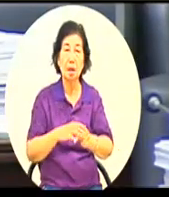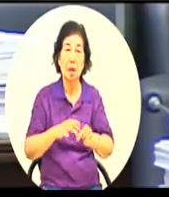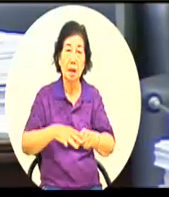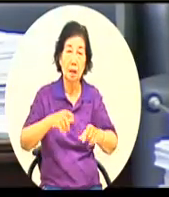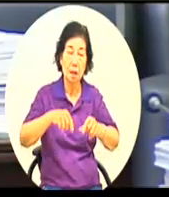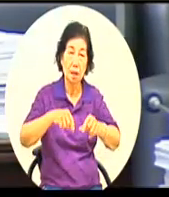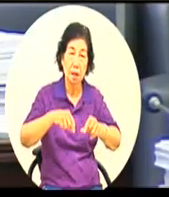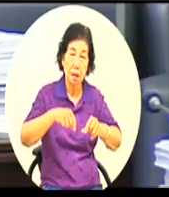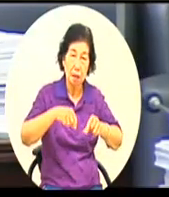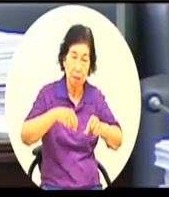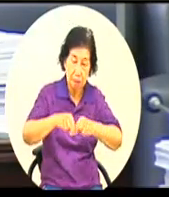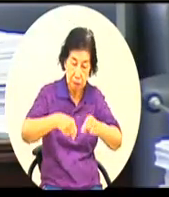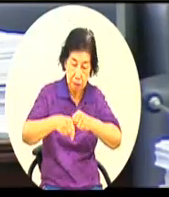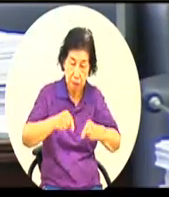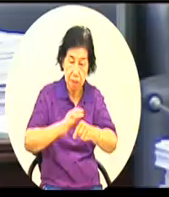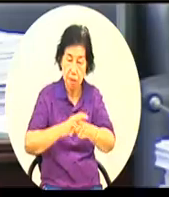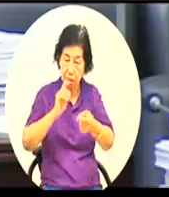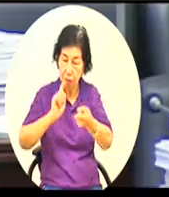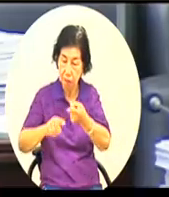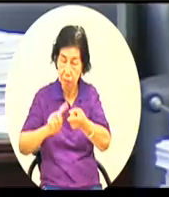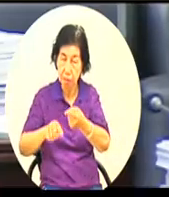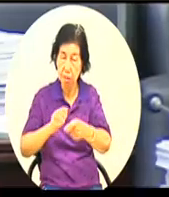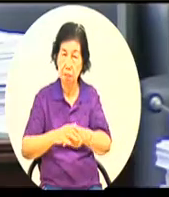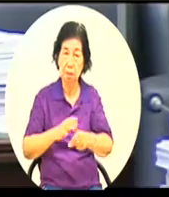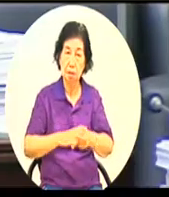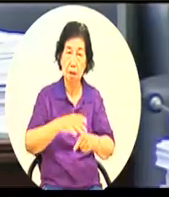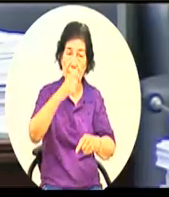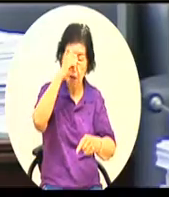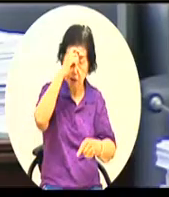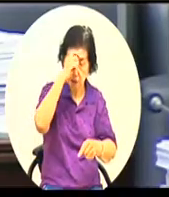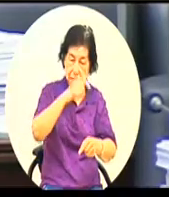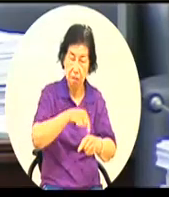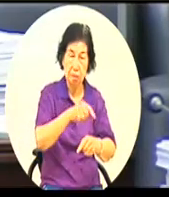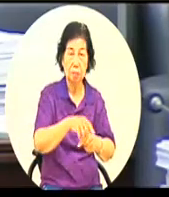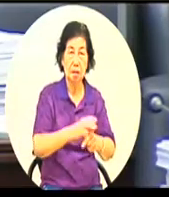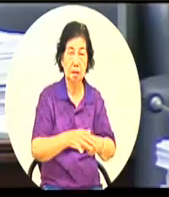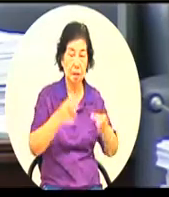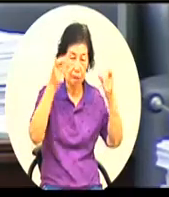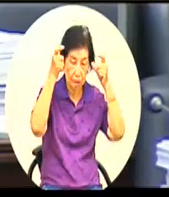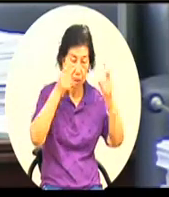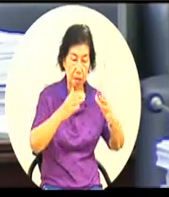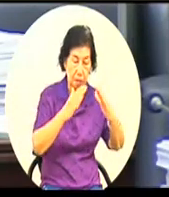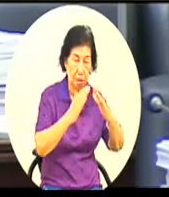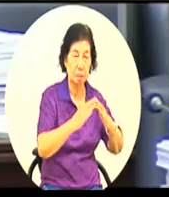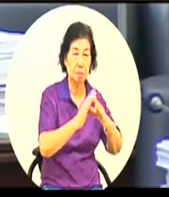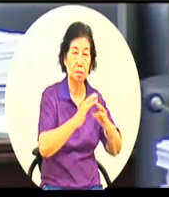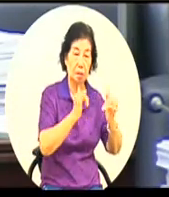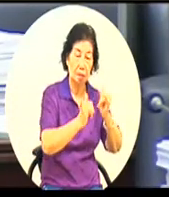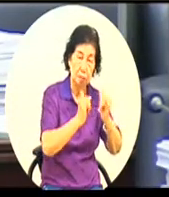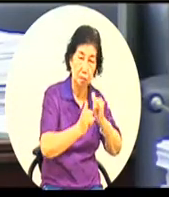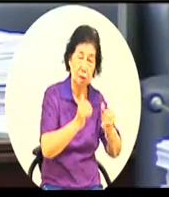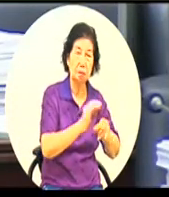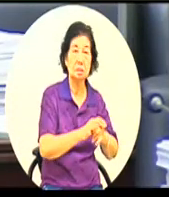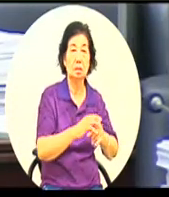安尼，你甘愿要让高雄市的百姓背诵就对了。你的意思就是安尼啦。